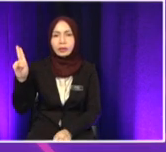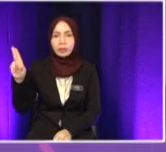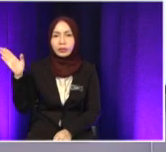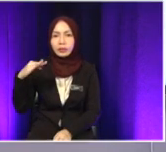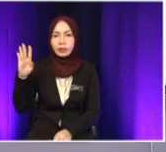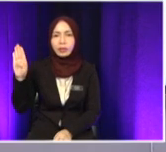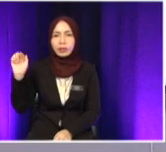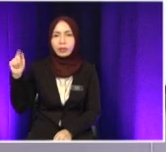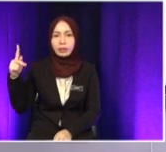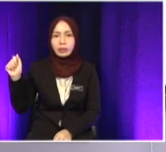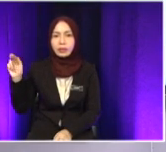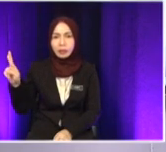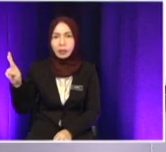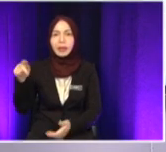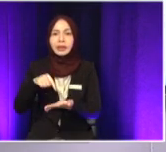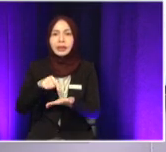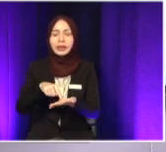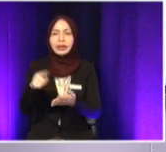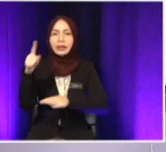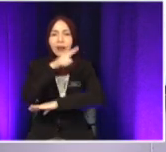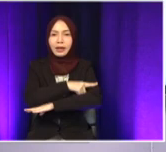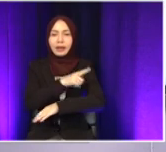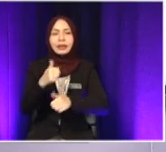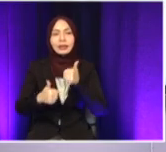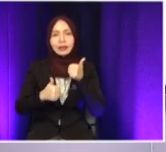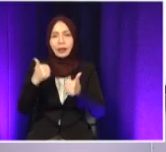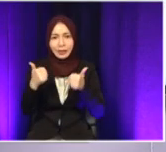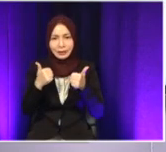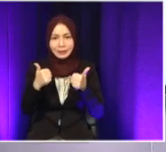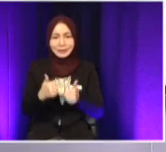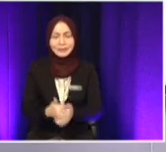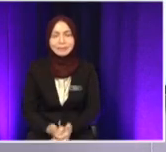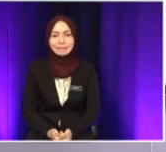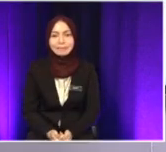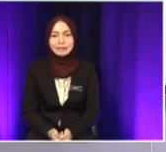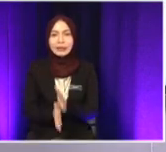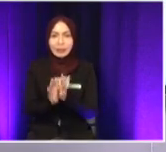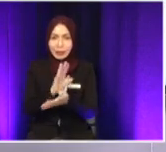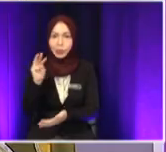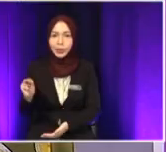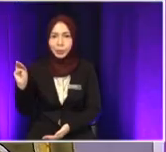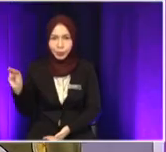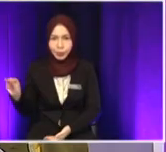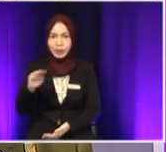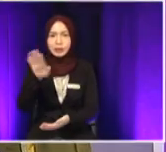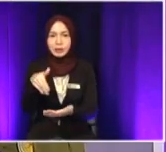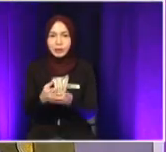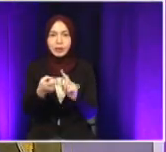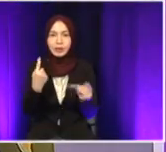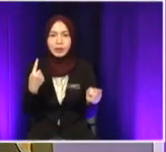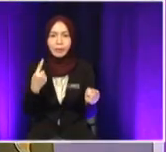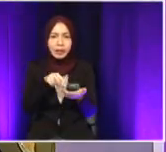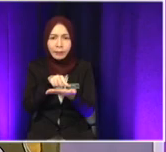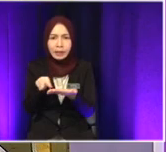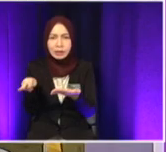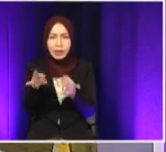Majah Oke terima kasih Iman bacaan hadis yang sangat cantik oke baik murid-murid sekalian dan Aiman sendiri daripada bacaan hadits itu